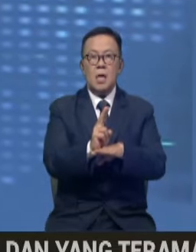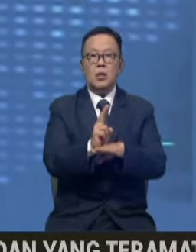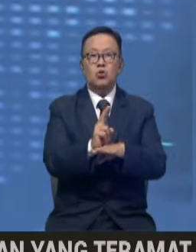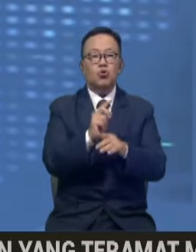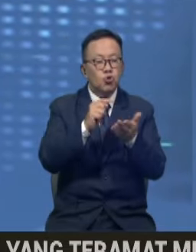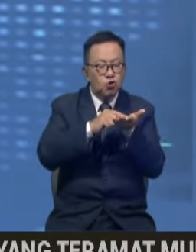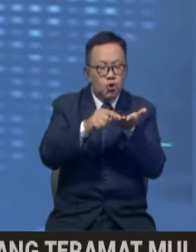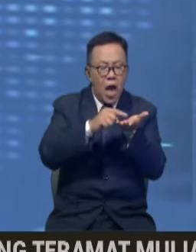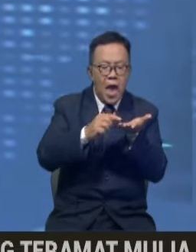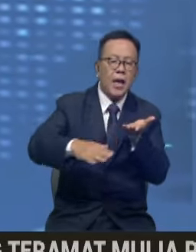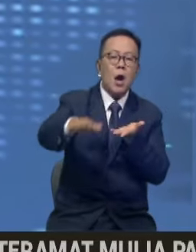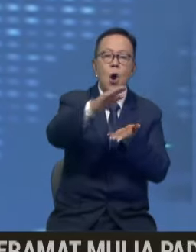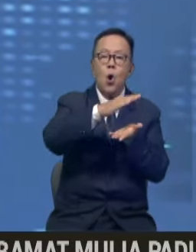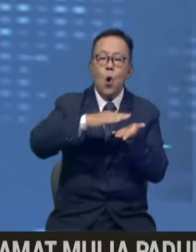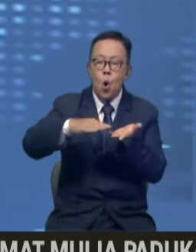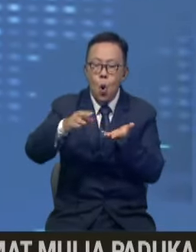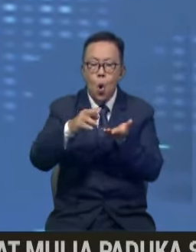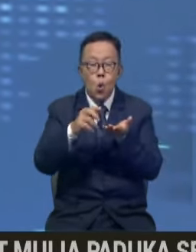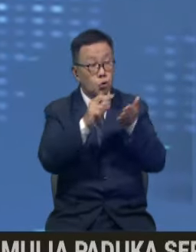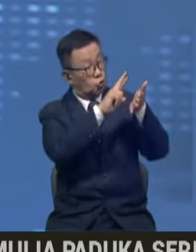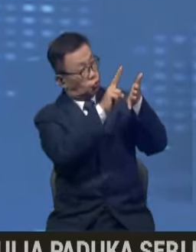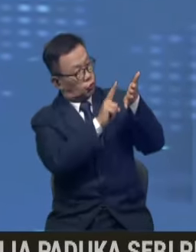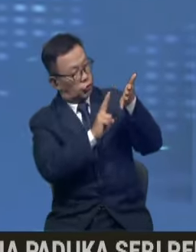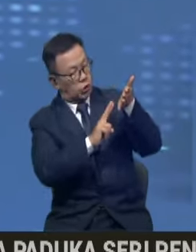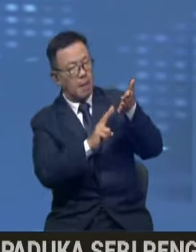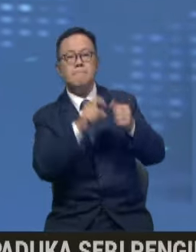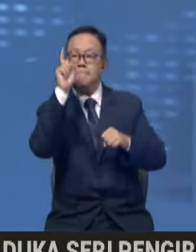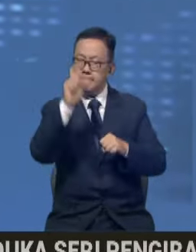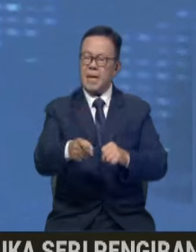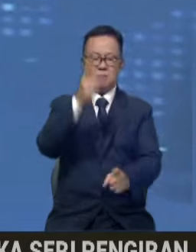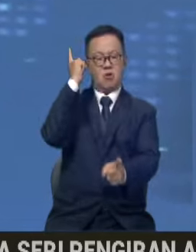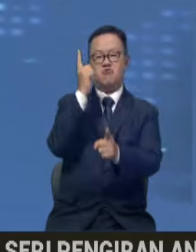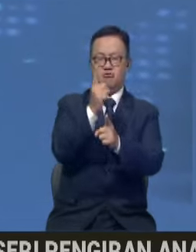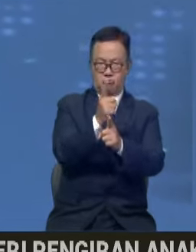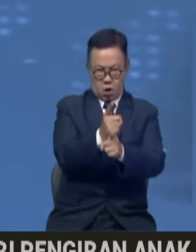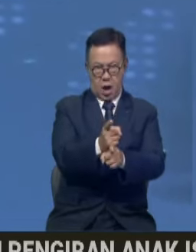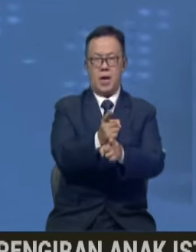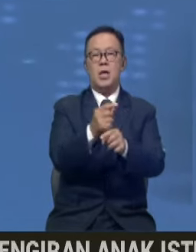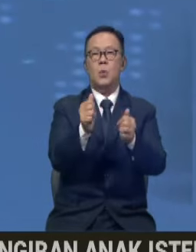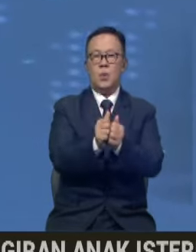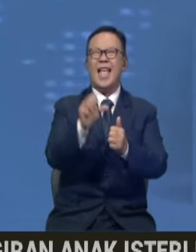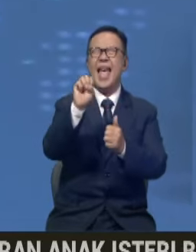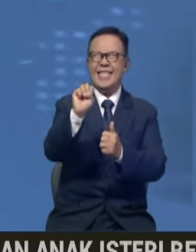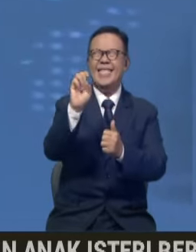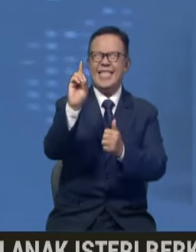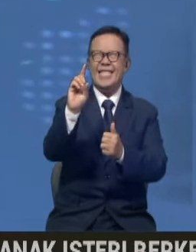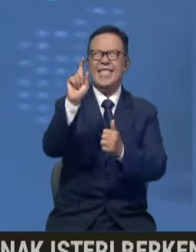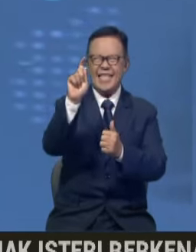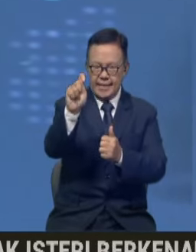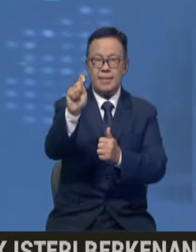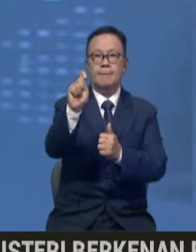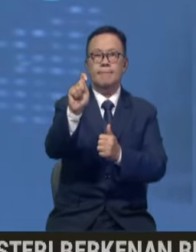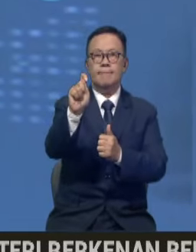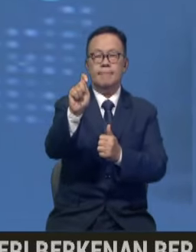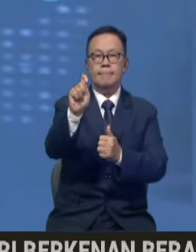1983-151 yang menyatakan pemeriksaan bacaan ketepatan sah dan berdaftar dengan unit SDT adalah dikendaki ke